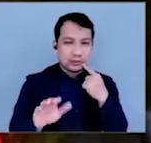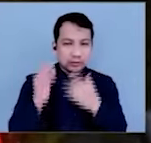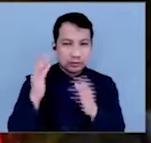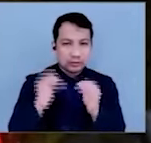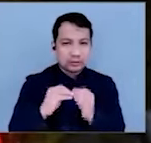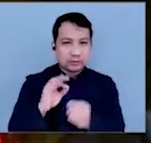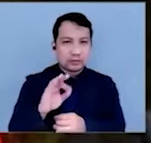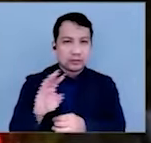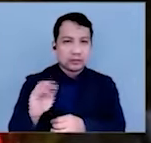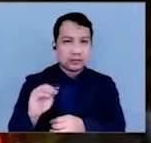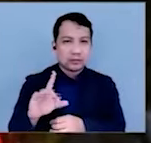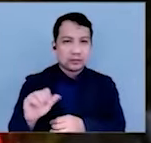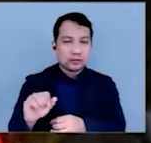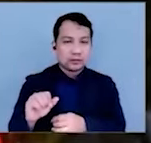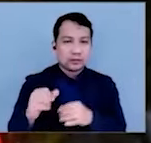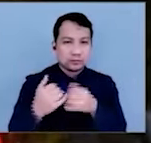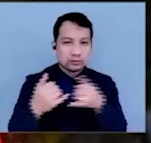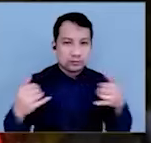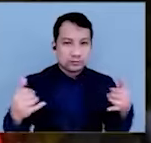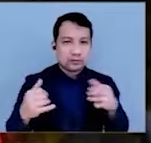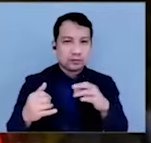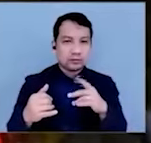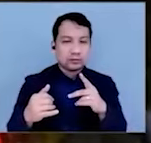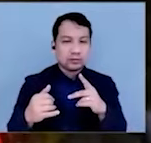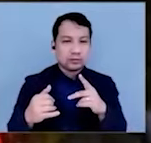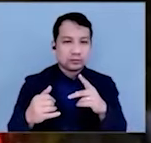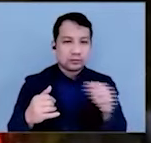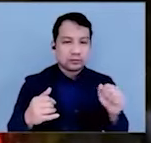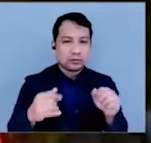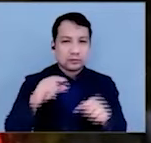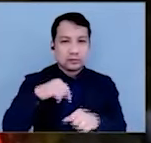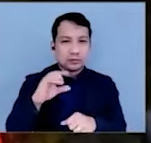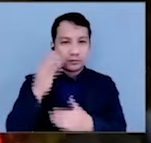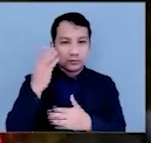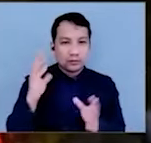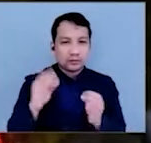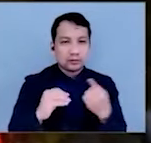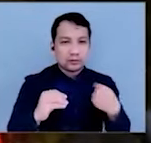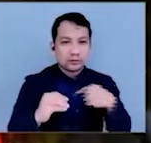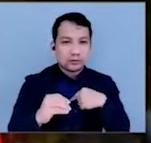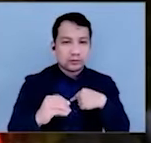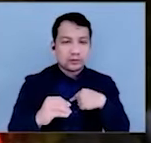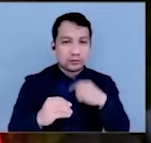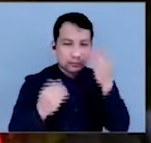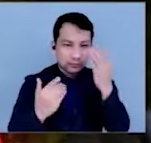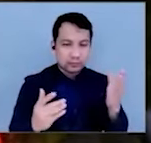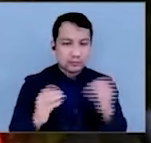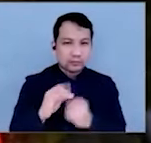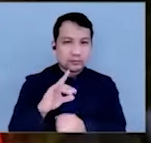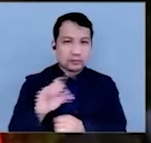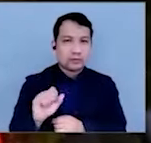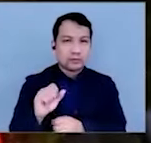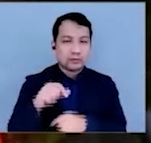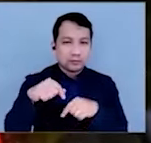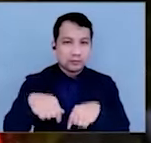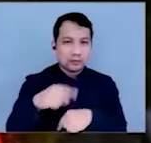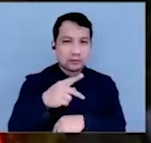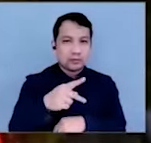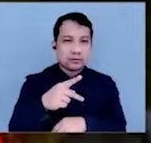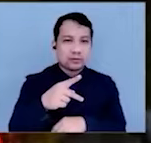ang tulay na nag-uugnay sa Calle Industria sa Quezon City at sa Amang Eulogio Rodriguez Avenue dito sa Pasig City.